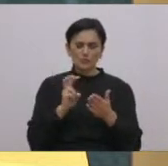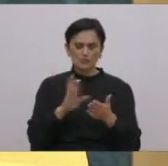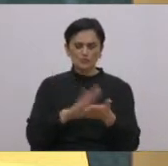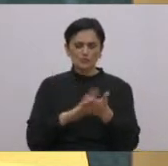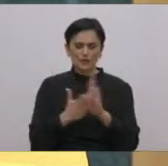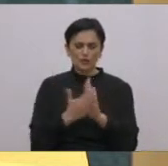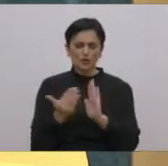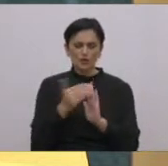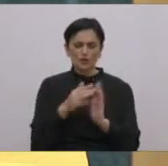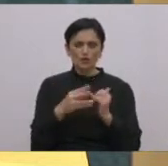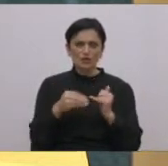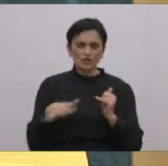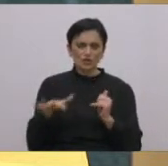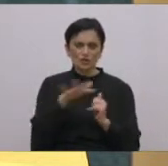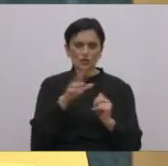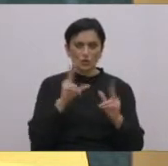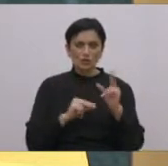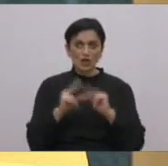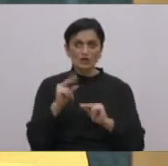უკვე გარკვეულ, ასე ვთქვათ,